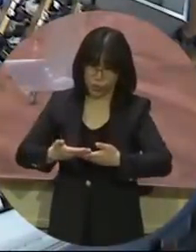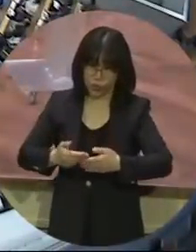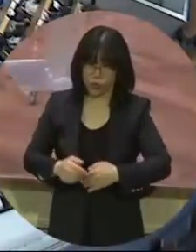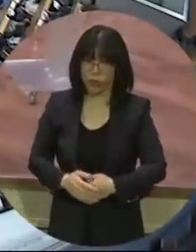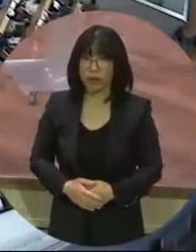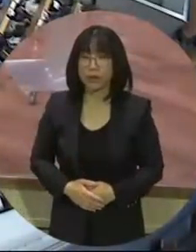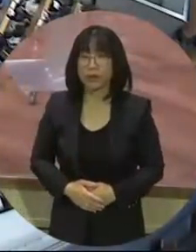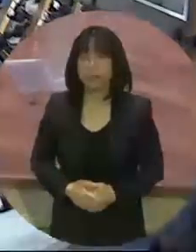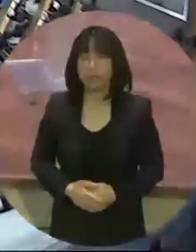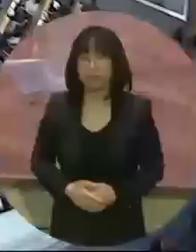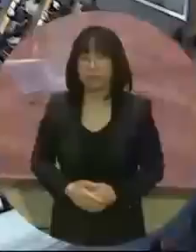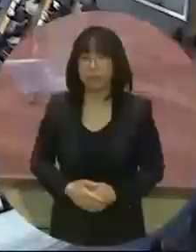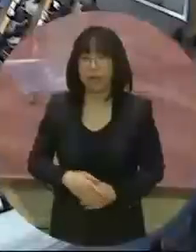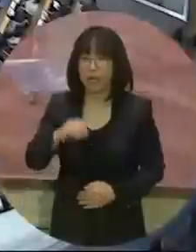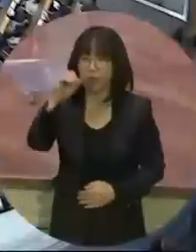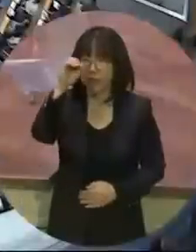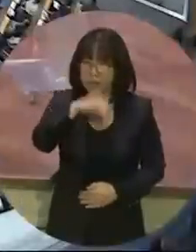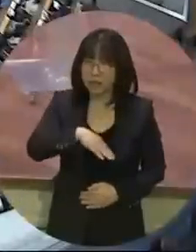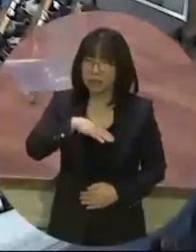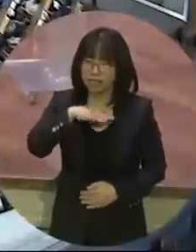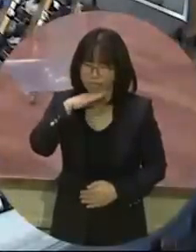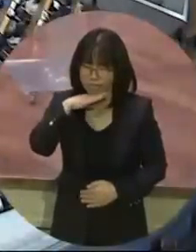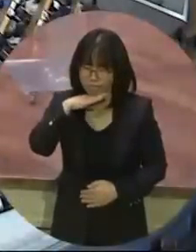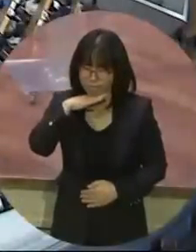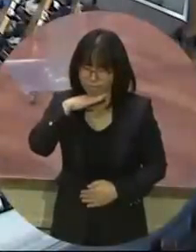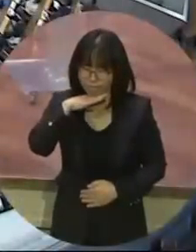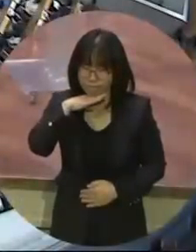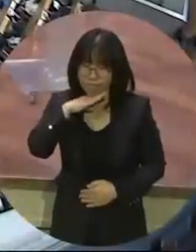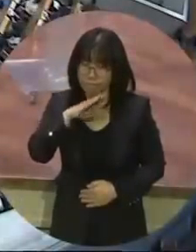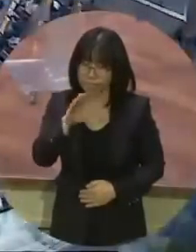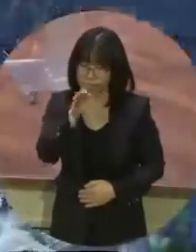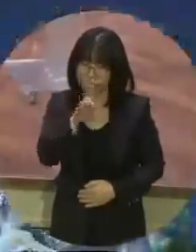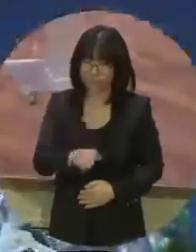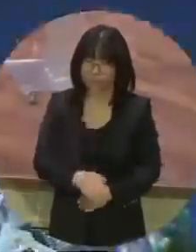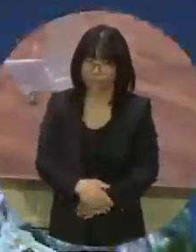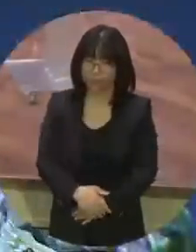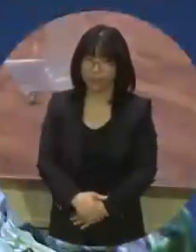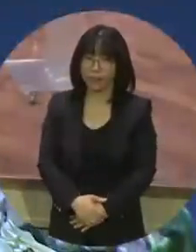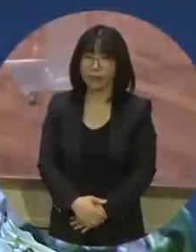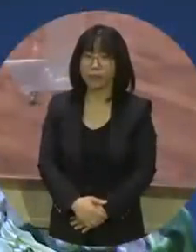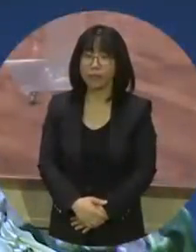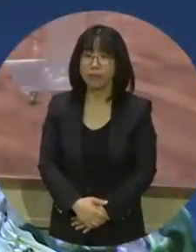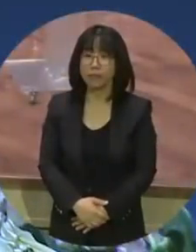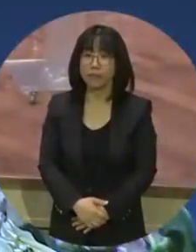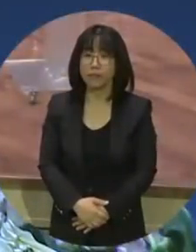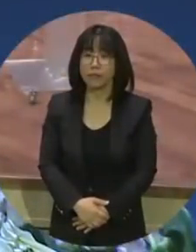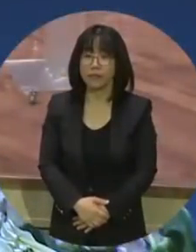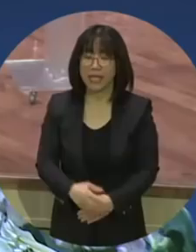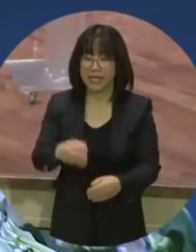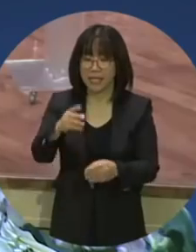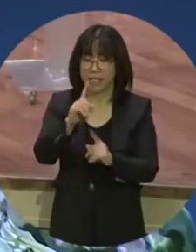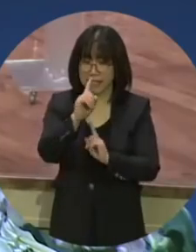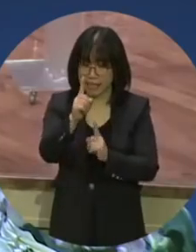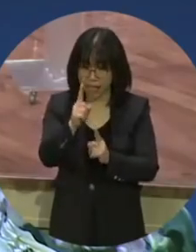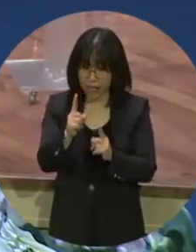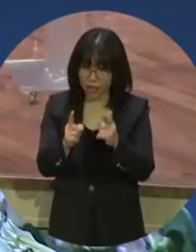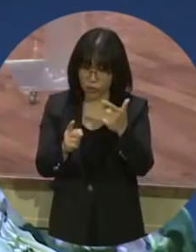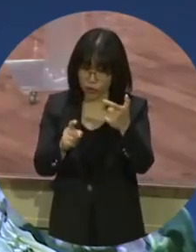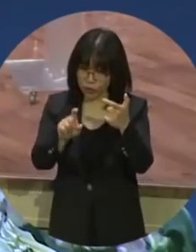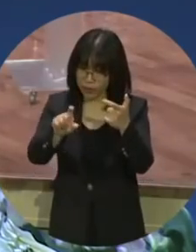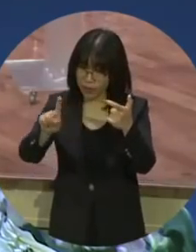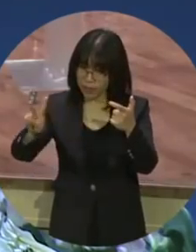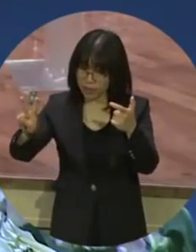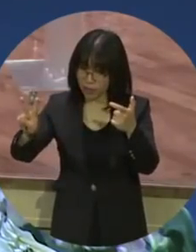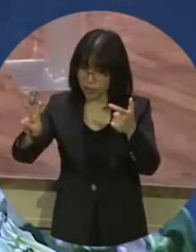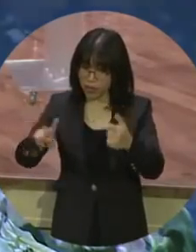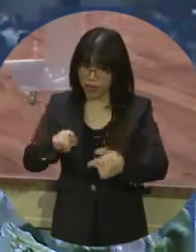그냥 무작정 언젠가는 되겠지, 되어지겠지 그런 막연한 기다림이 아닙니다. 이사야 60장 22절에는 그 작은